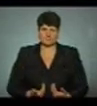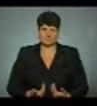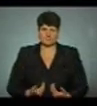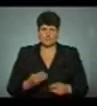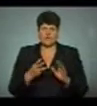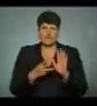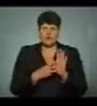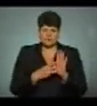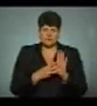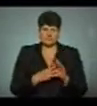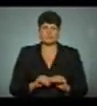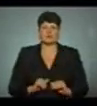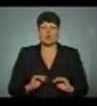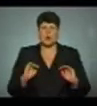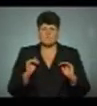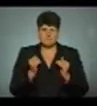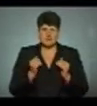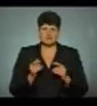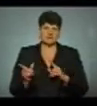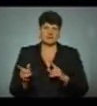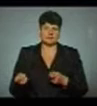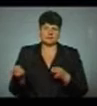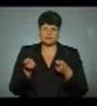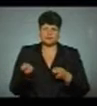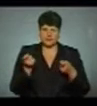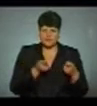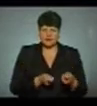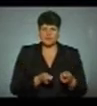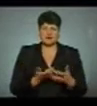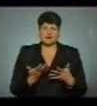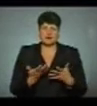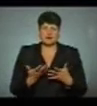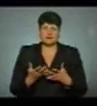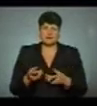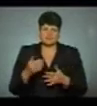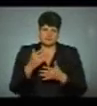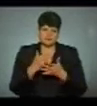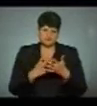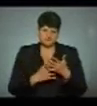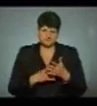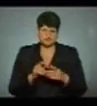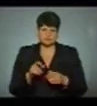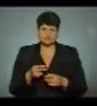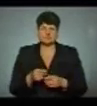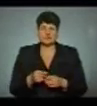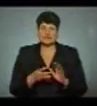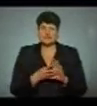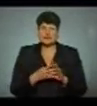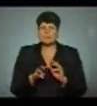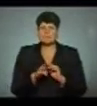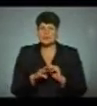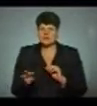Восьме. Обмежити експорт продуктів харчування за визначеним урядом переліком. Дев'яте.